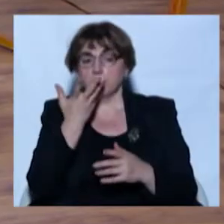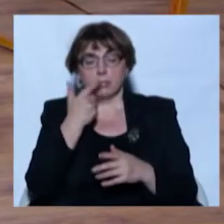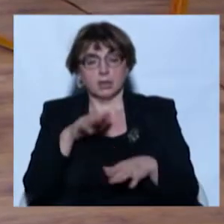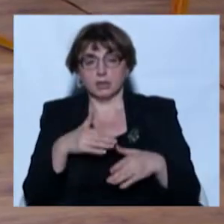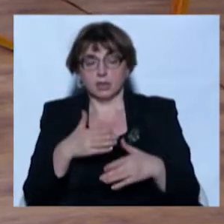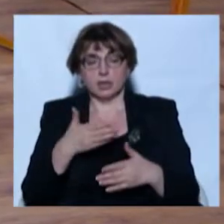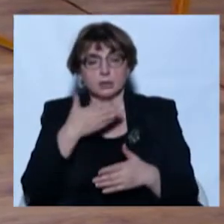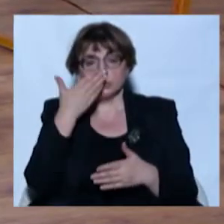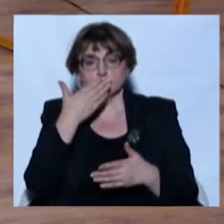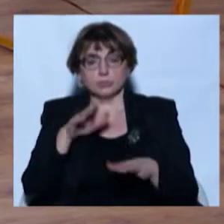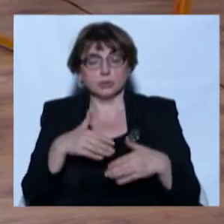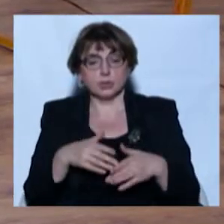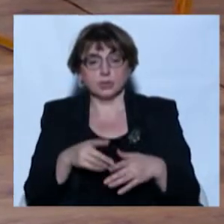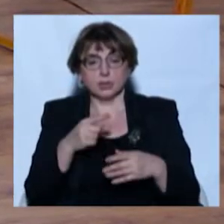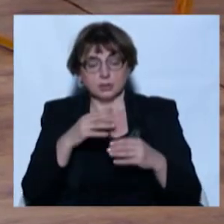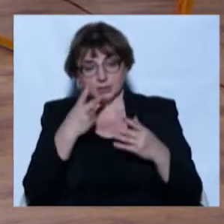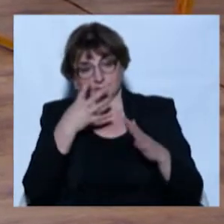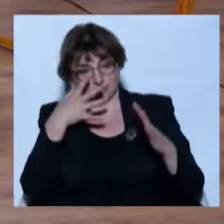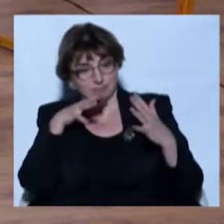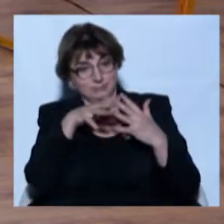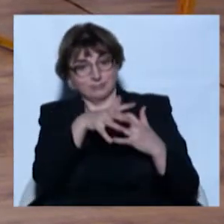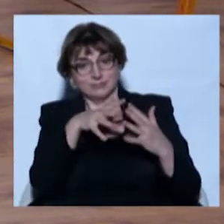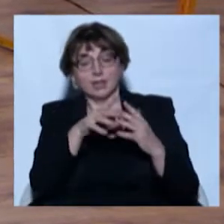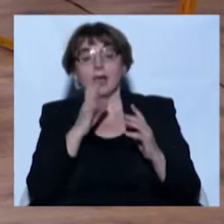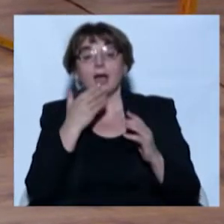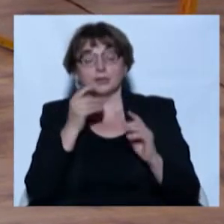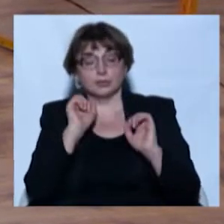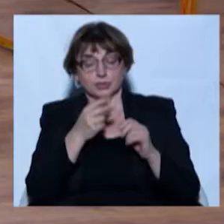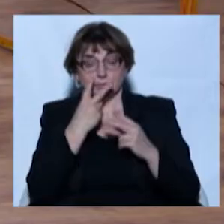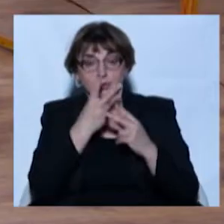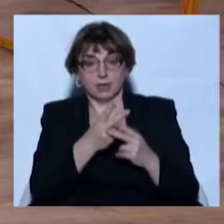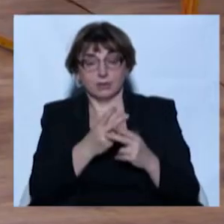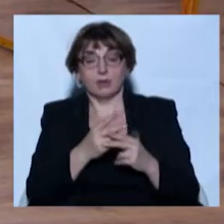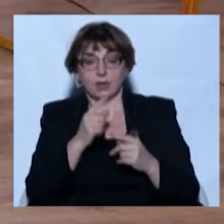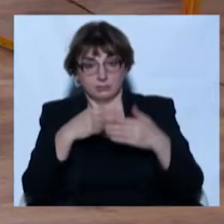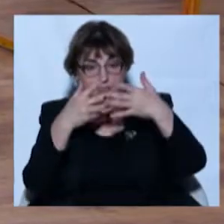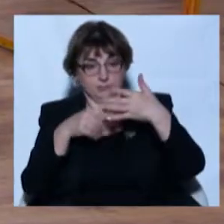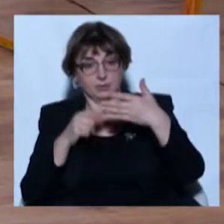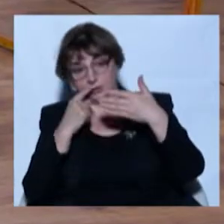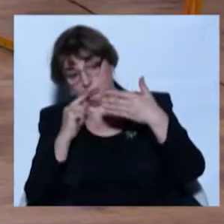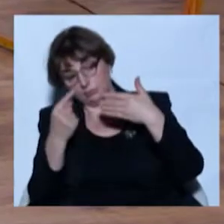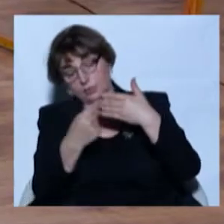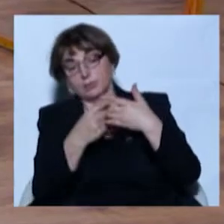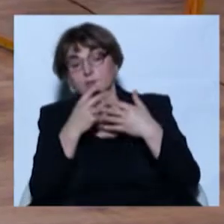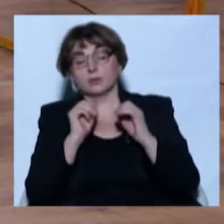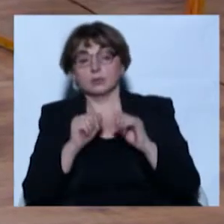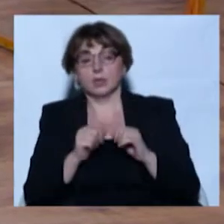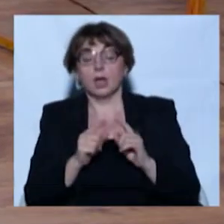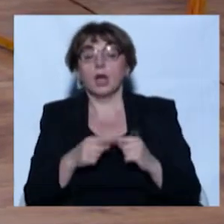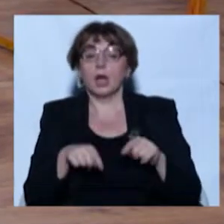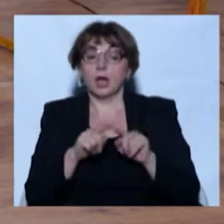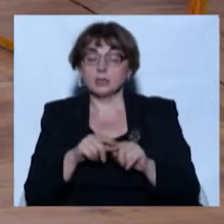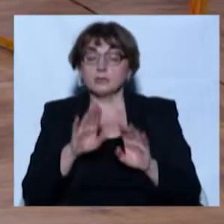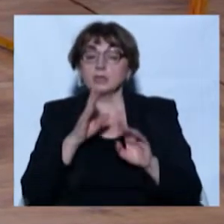სუნიც არ აქვს წყალს. ის არის გამჭვირვალე, ანუ დანახვა შეიძლება მეორე მხარეს, ხო? გარდა ამისა, წყალს არ